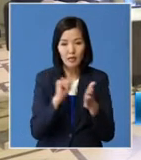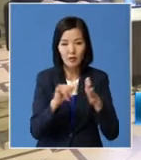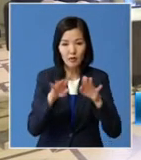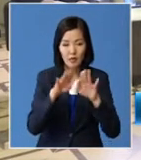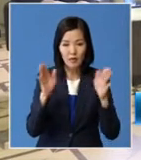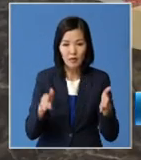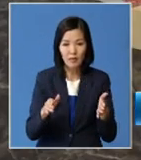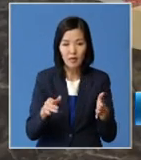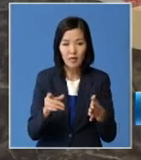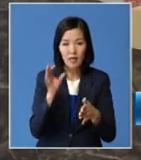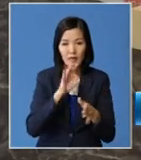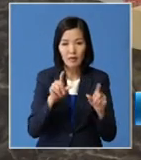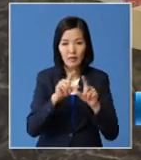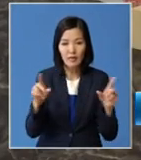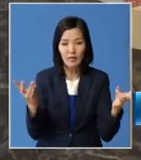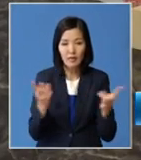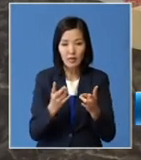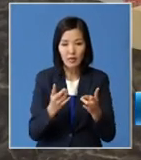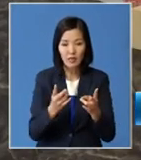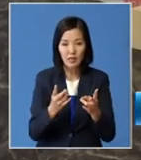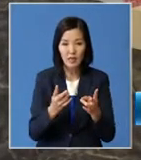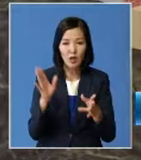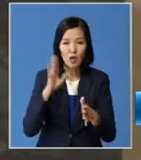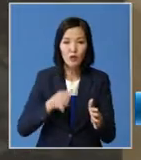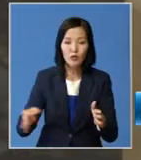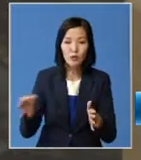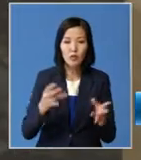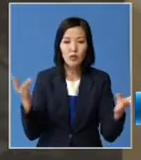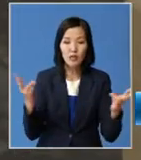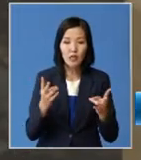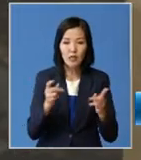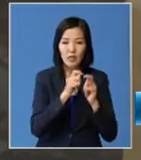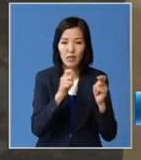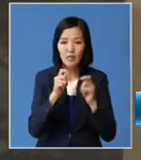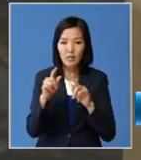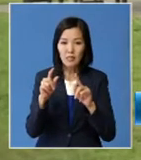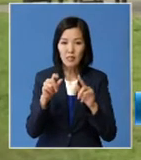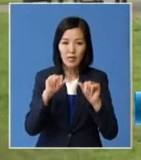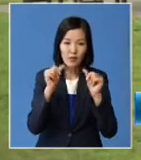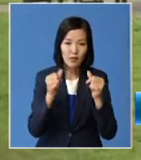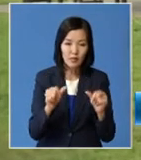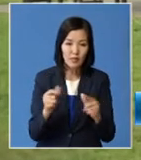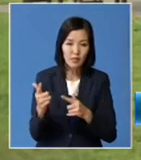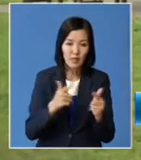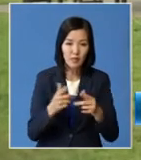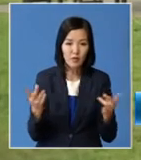мен дәріханалар қажет. Бұдан бөлек айдынды Алакөлдің суреттері бар, кәдесыйлар дайындалуы тиіс. Осы жиналыс